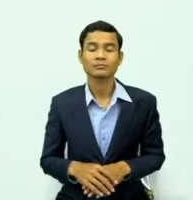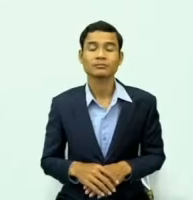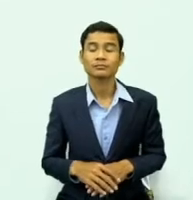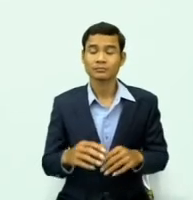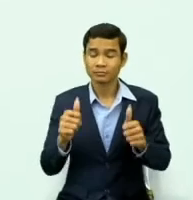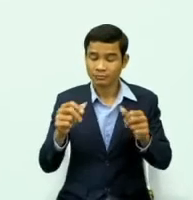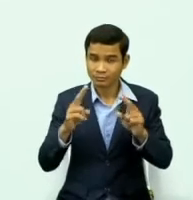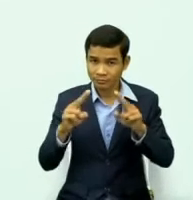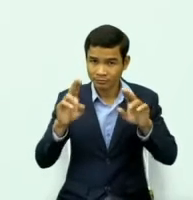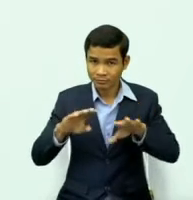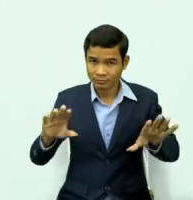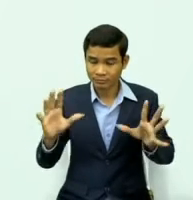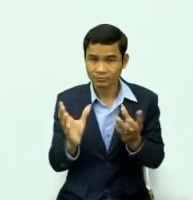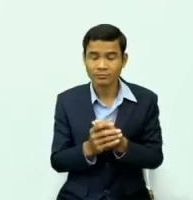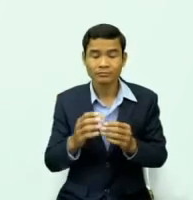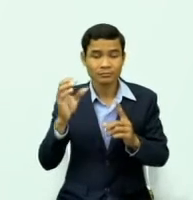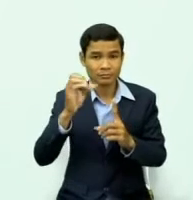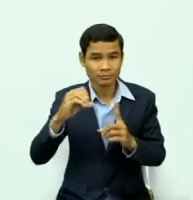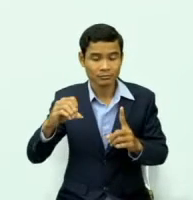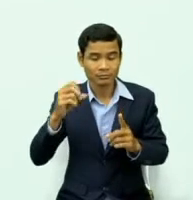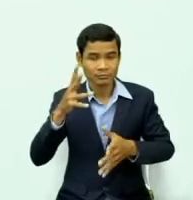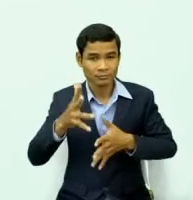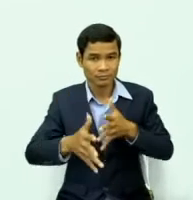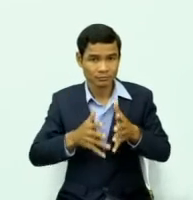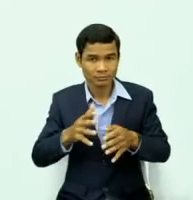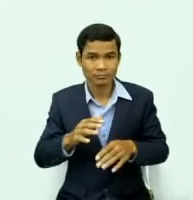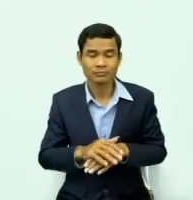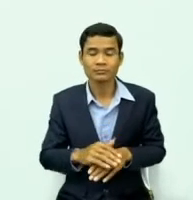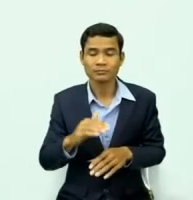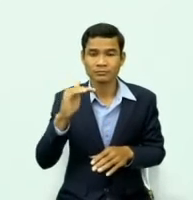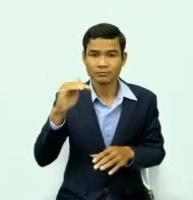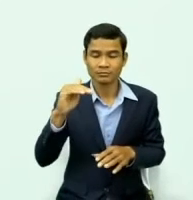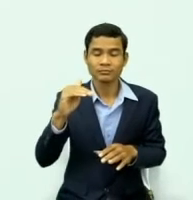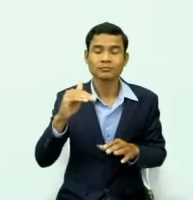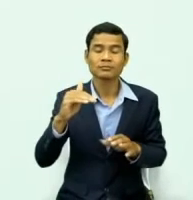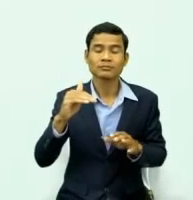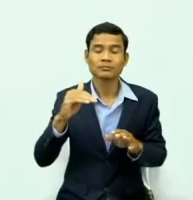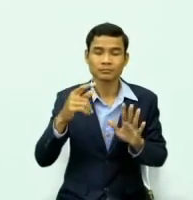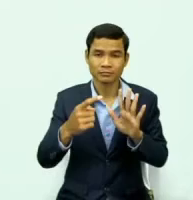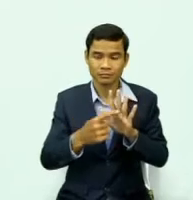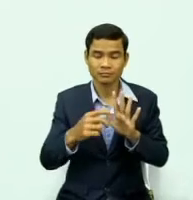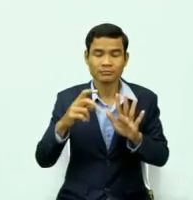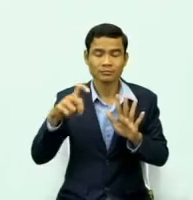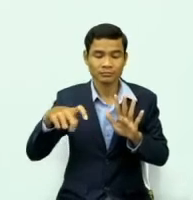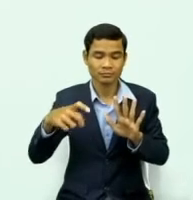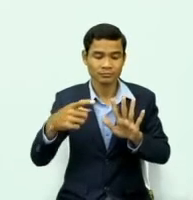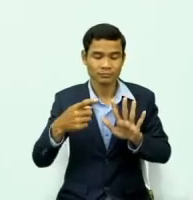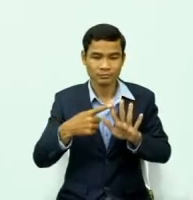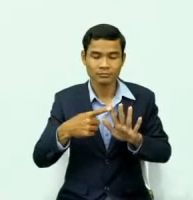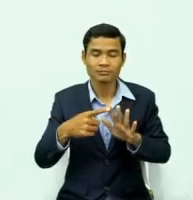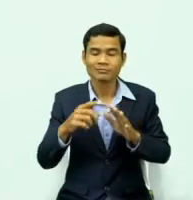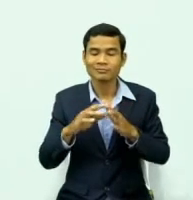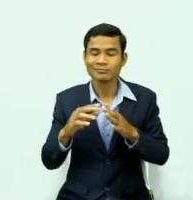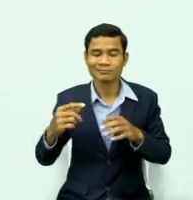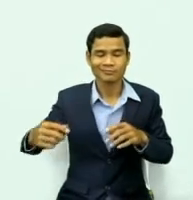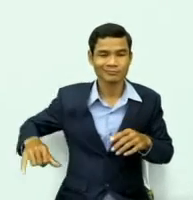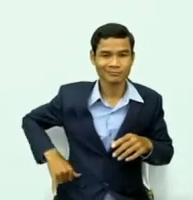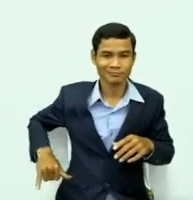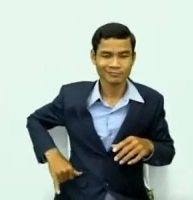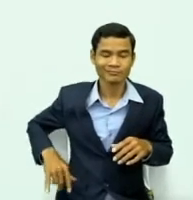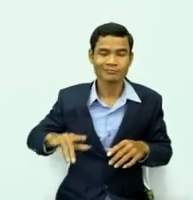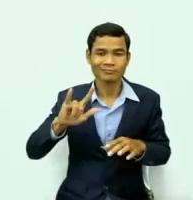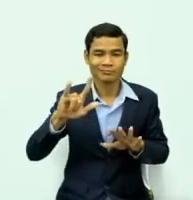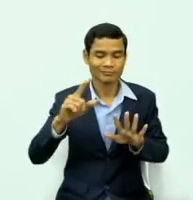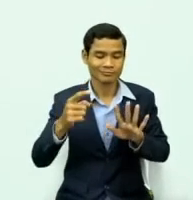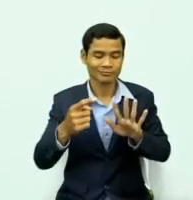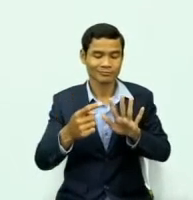chà lỡ nè con là bà nít cái dân ăn thá sổ phí nhẹ nhỏ bô nà chà ta ca